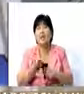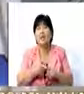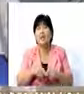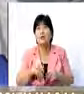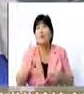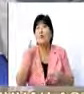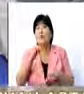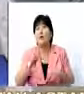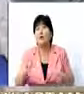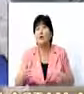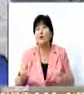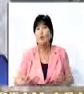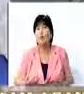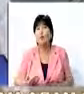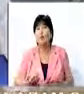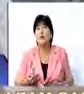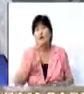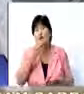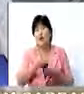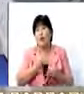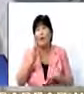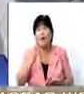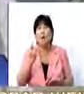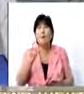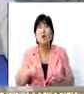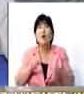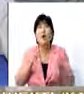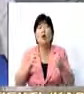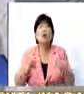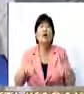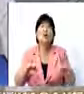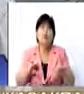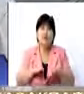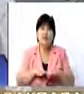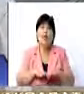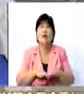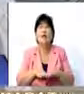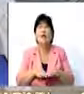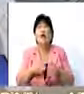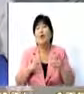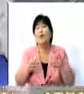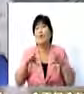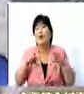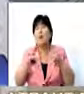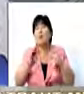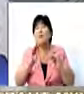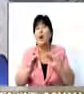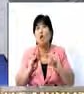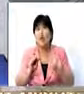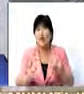баланың өміріне жауапты болып келеміз. Енді баланың қауіпсіздігі үшін осындай машиналарды